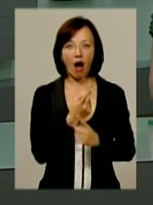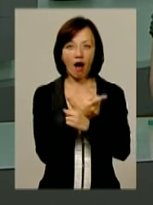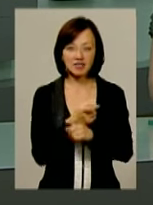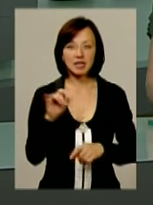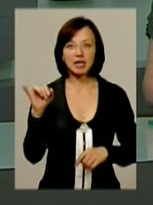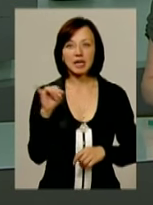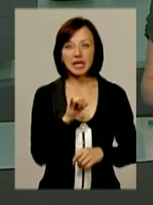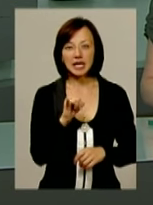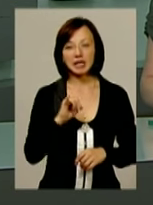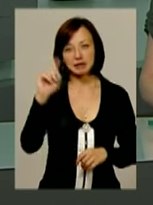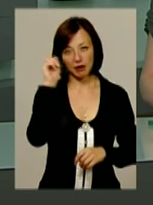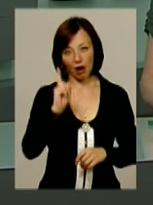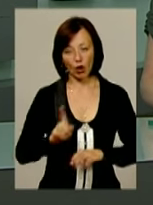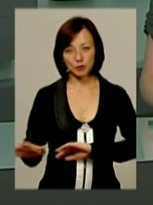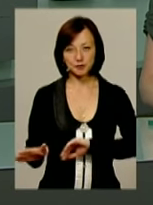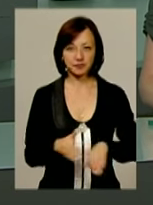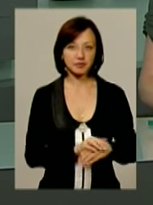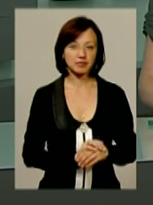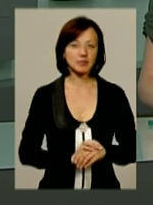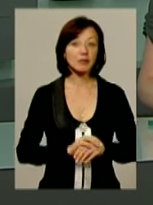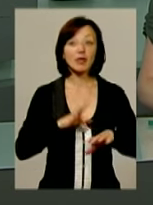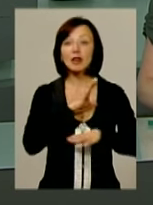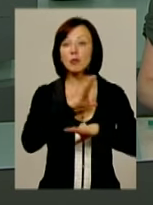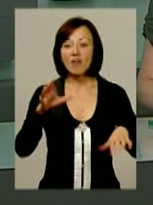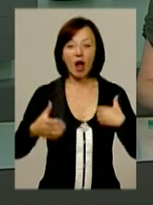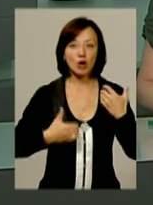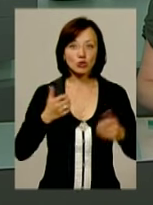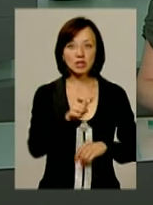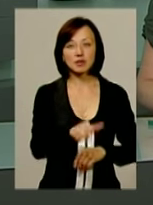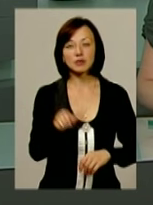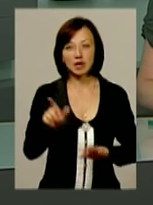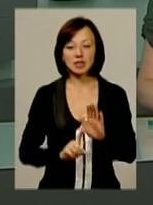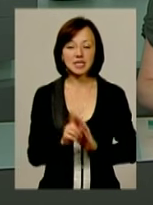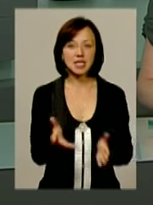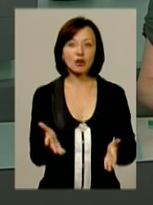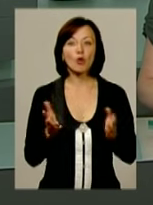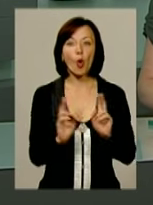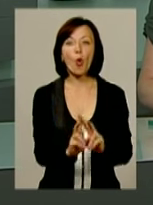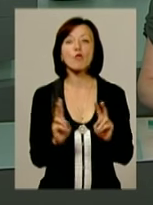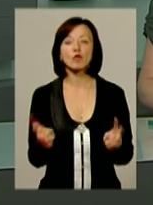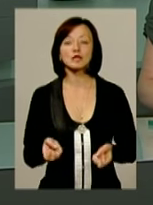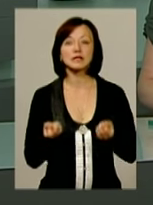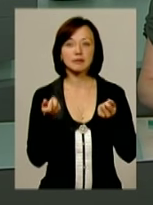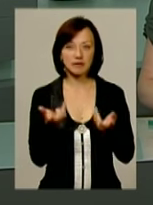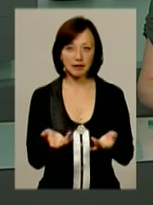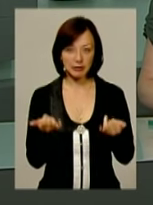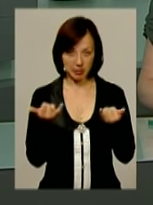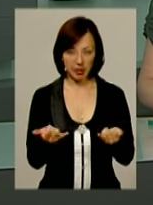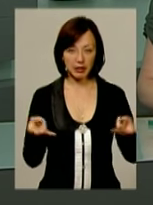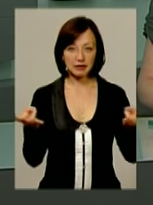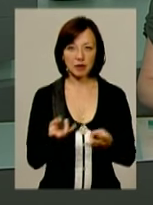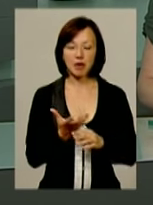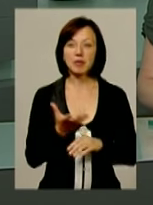та Ізраїлю. Нечуваний ажіотаж. Краяни заходилися з'ясовувати, кому і скільки тепер треба